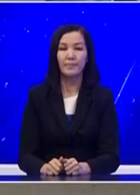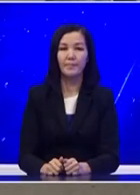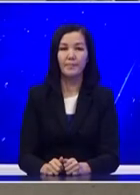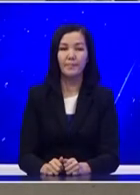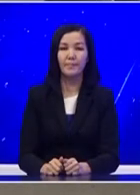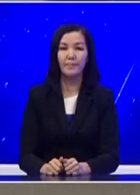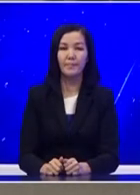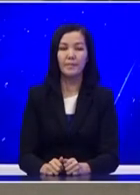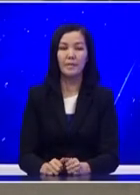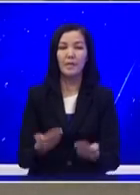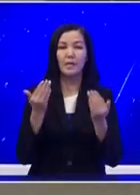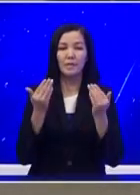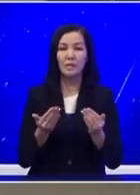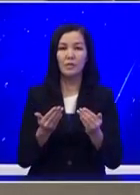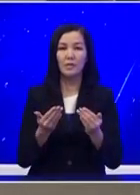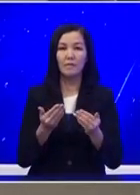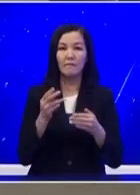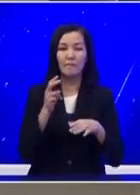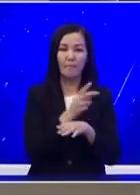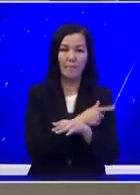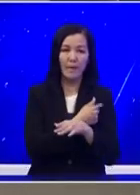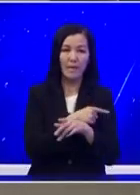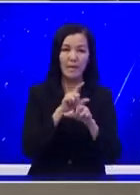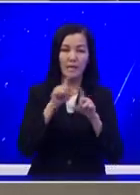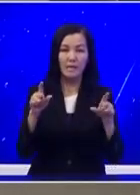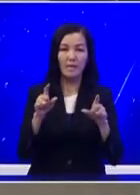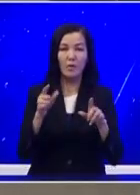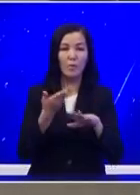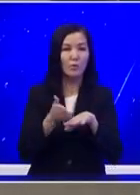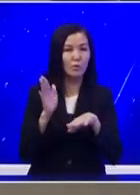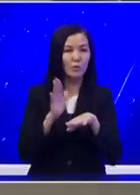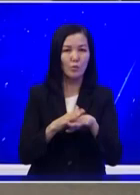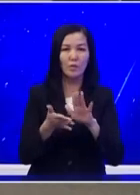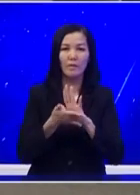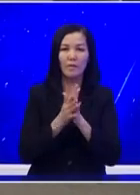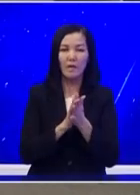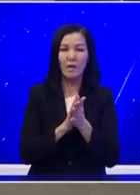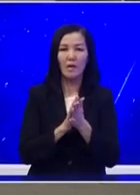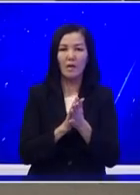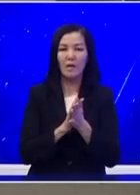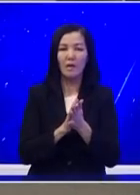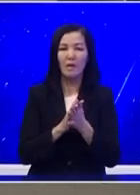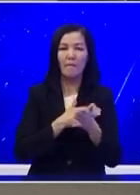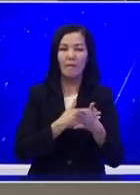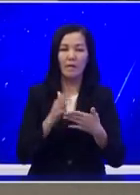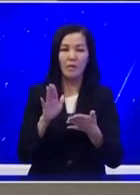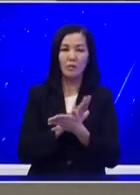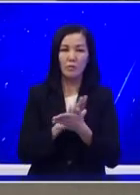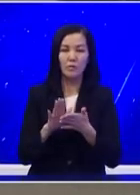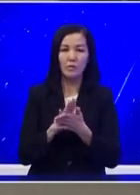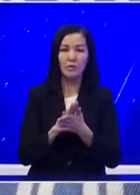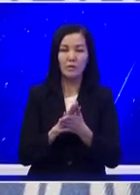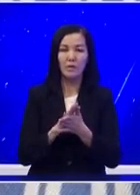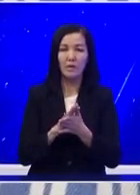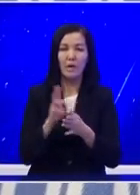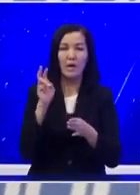В связи с тем, что в поликлиниках сейчас большая загруженность, к нам, как к волонтерскому движению «Лидер КЗ», обратились за